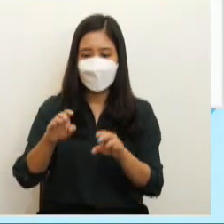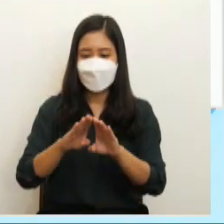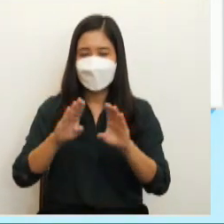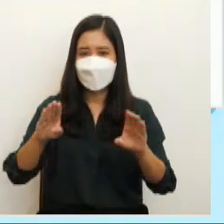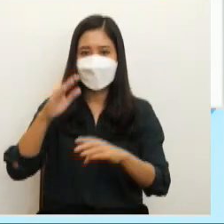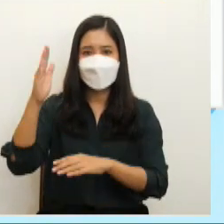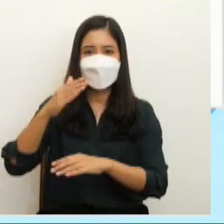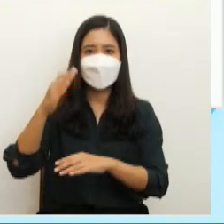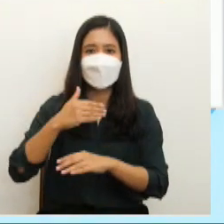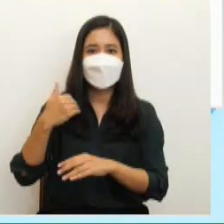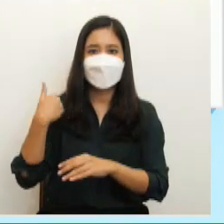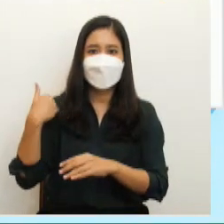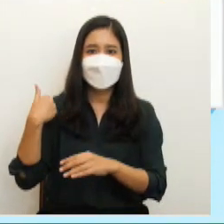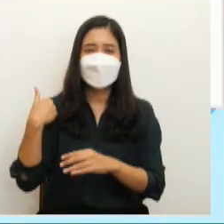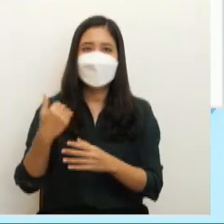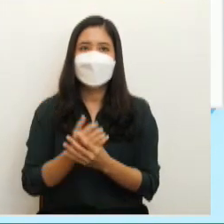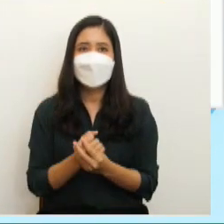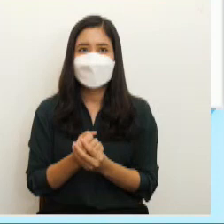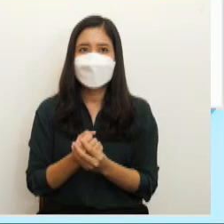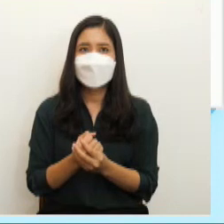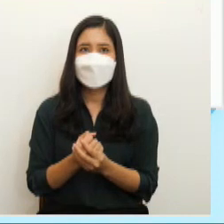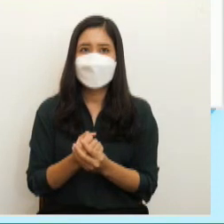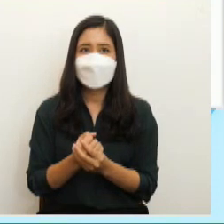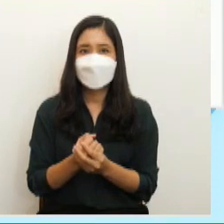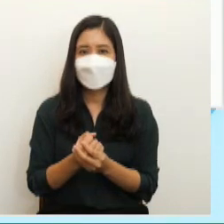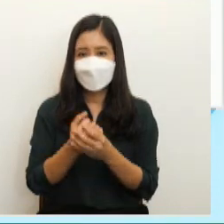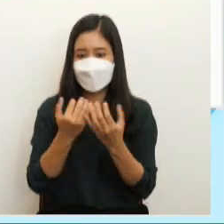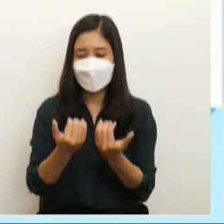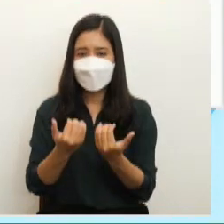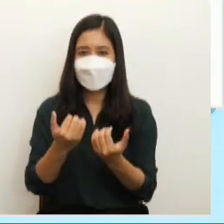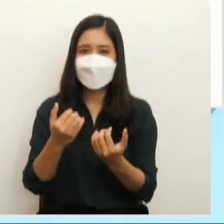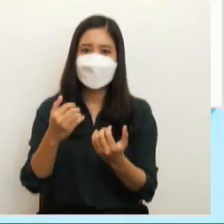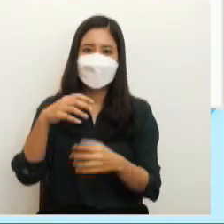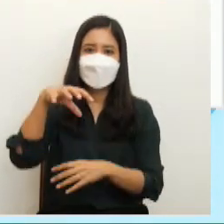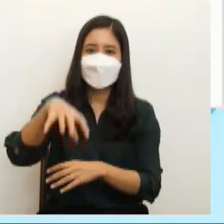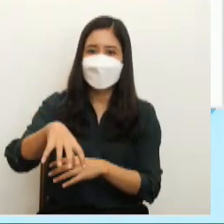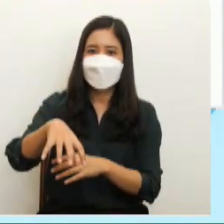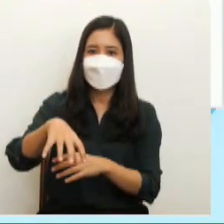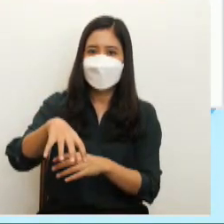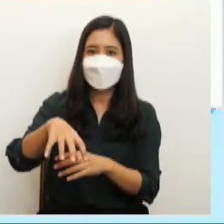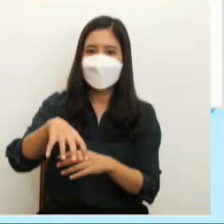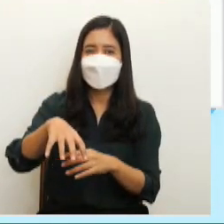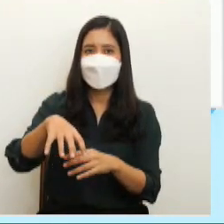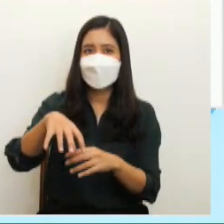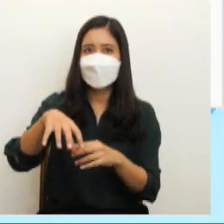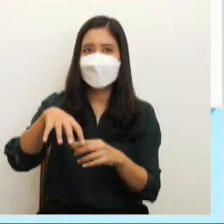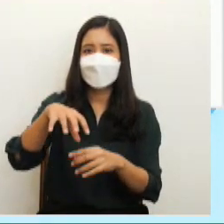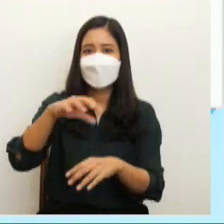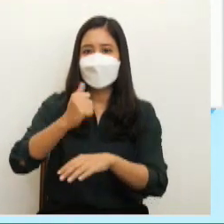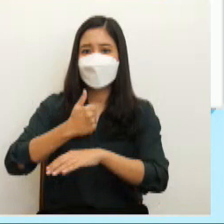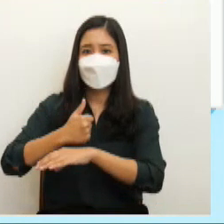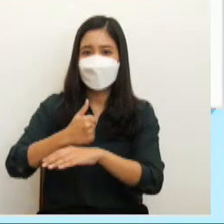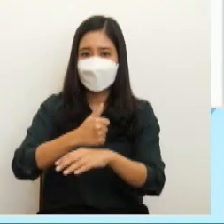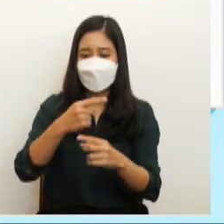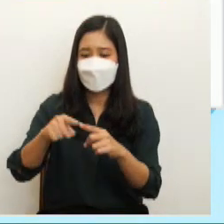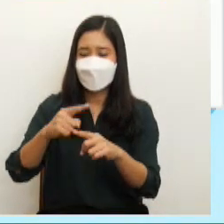า2ครั้งบ่าย2ครั้งนะครับก็จะเป็นข้อมูลพื้นฐานที่ทางผมเชื่อว่าทางท่านผอ.ทุกแห่งก็ได้ด